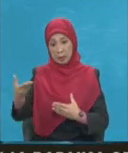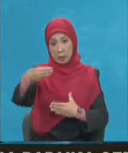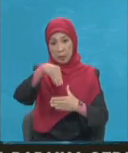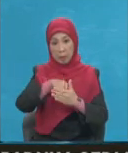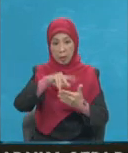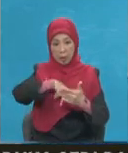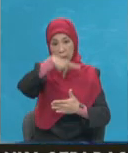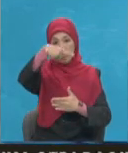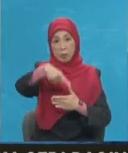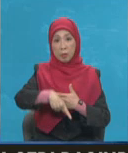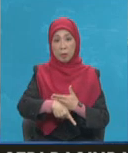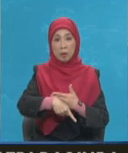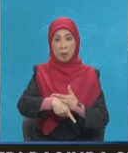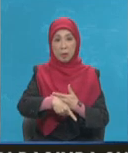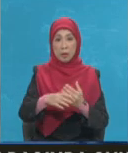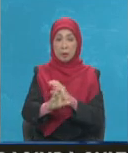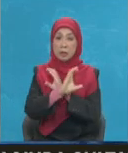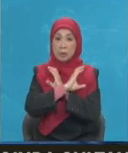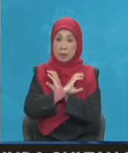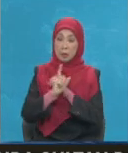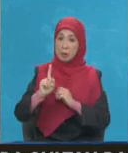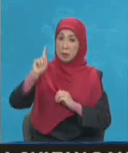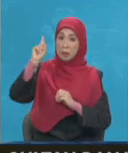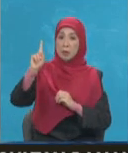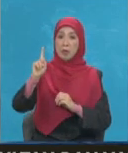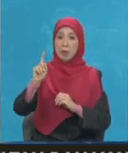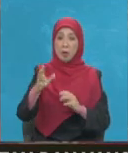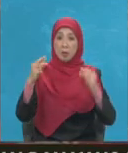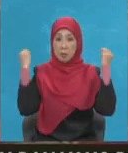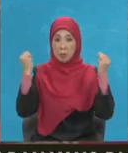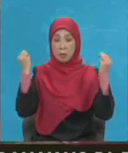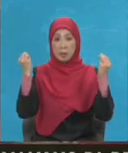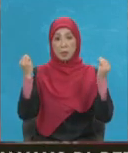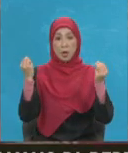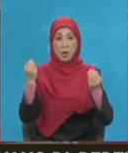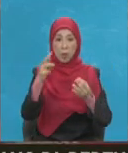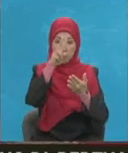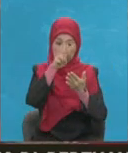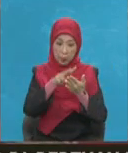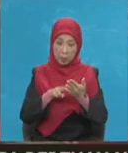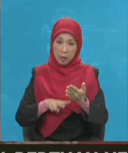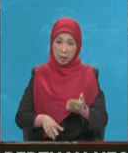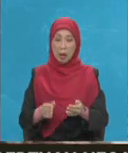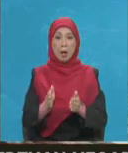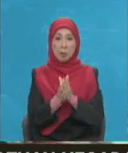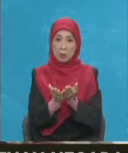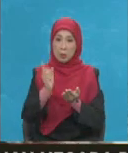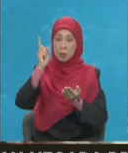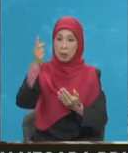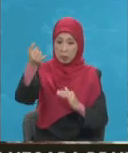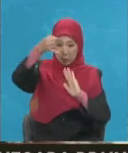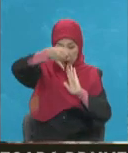dalam projek pencinta kalam Allah. Majlis dihasrat dapat memupuk budaya membaca dan mendalami